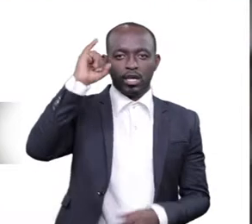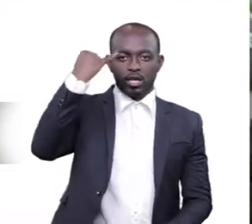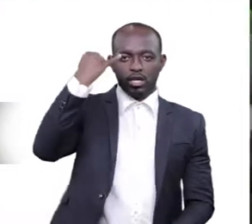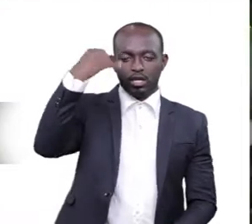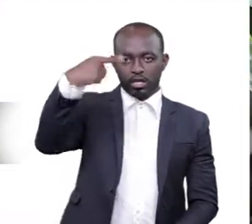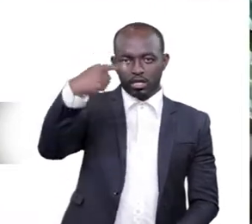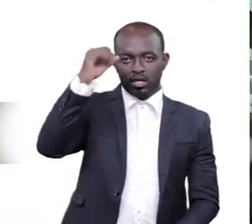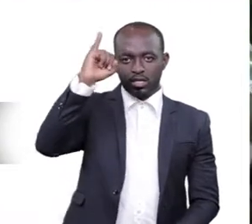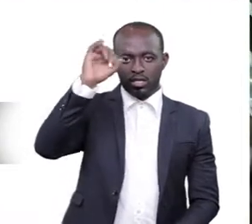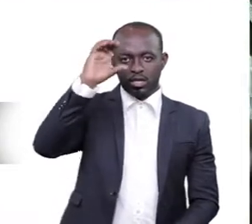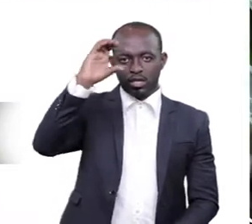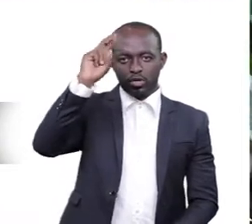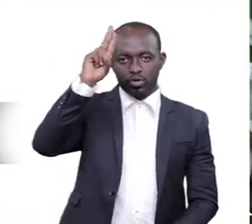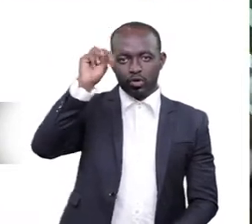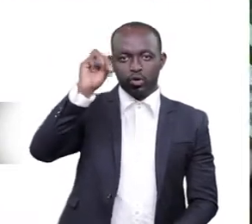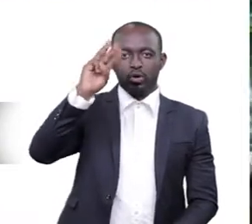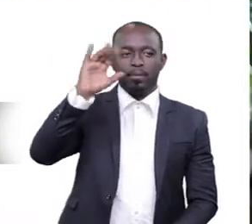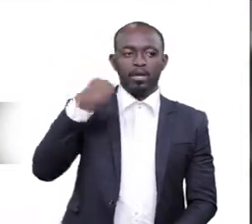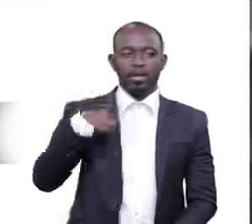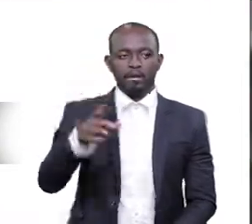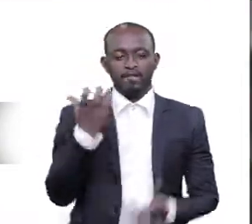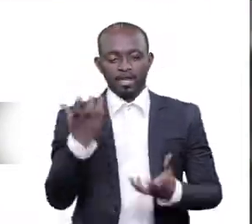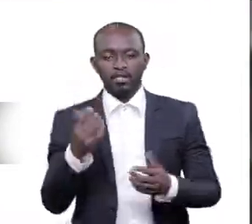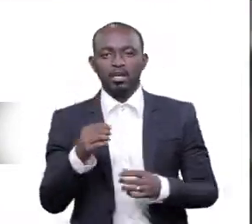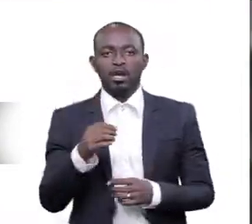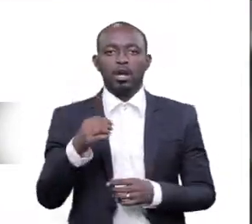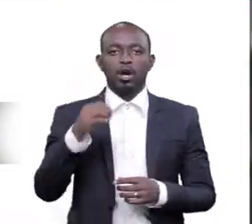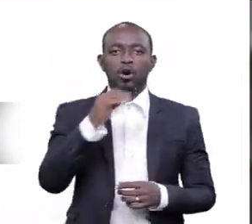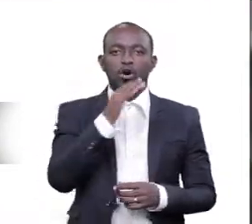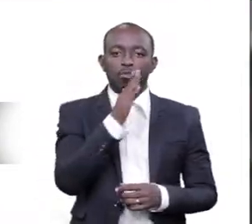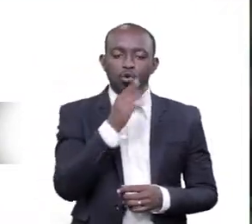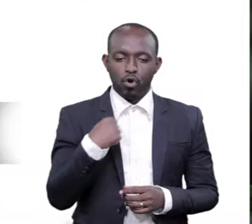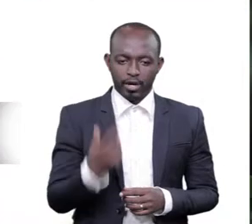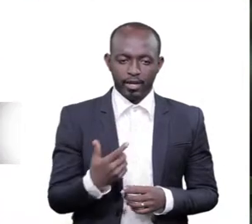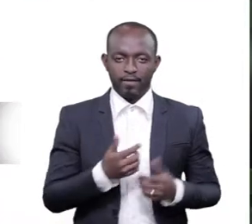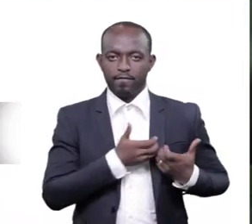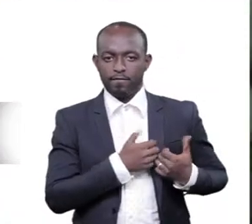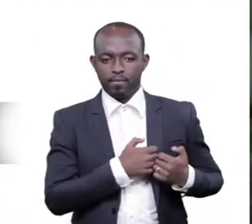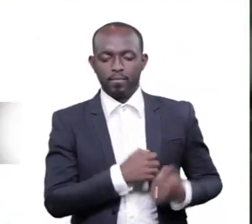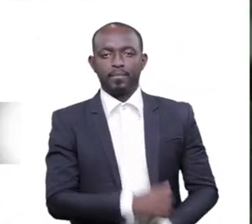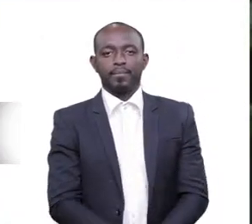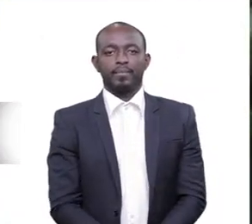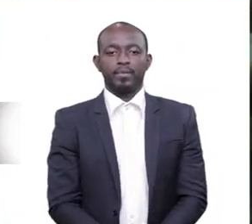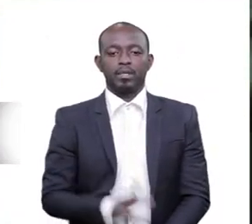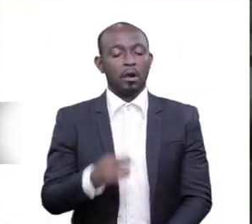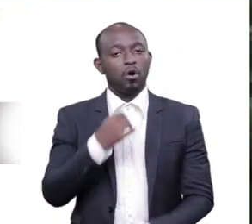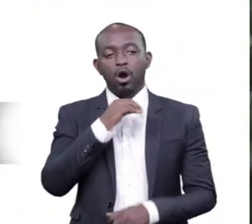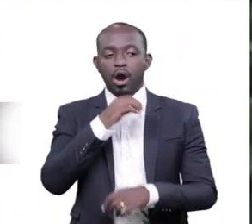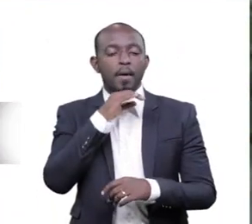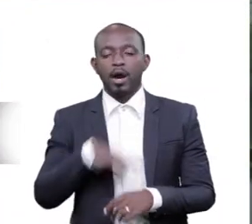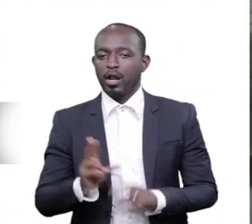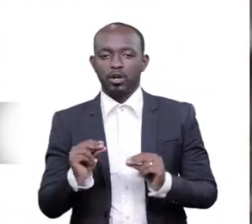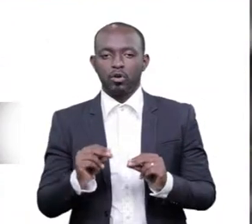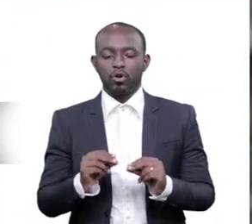Rukomo nkaba mfite umugore nta mwana turagira mu buzima bwanjye bwa buri